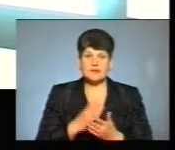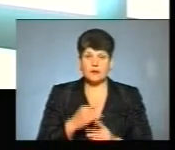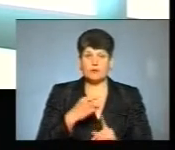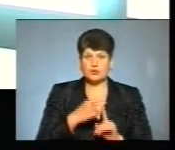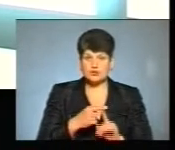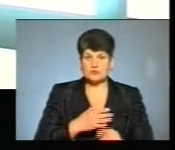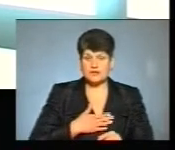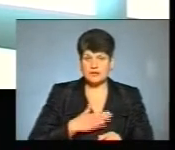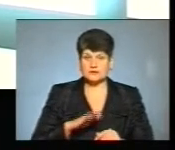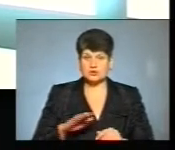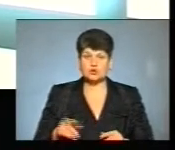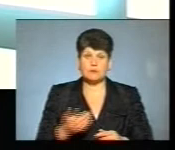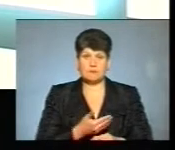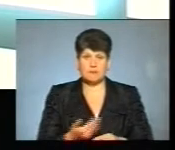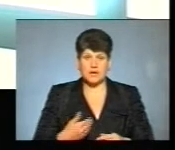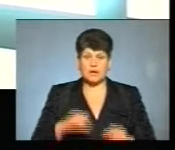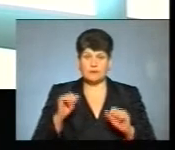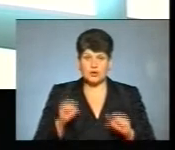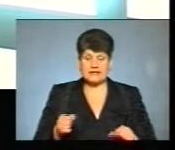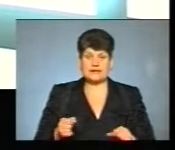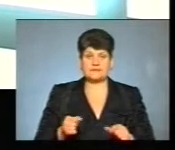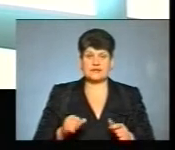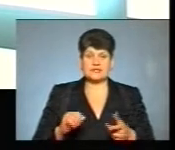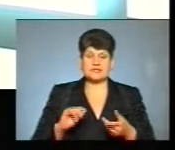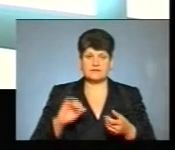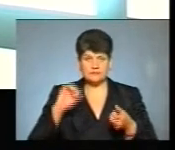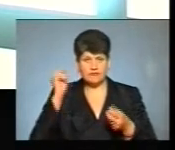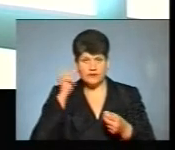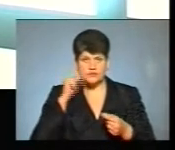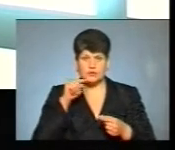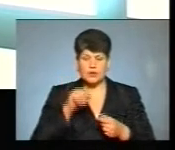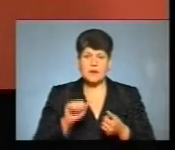учнів, щоб ми могли закріпити той матеріал, який вже частково пройшли,